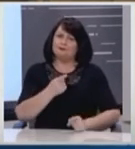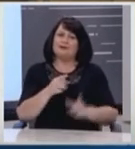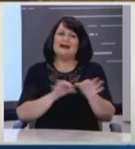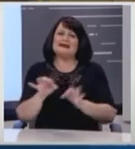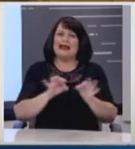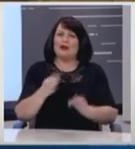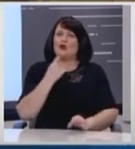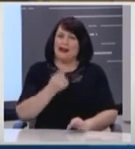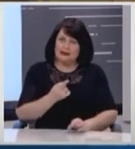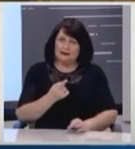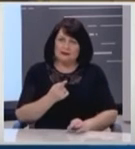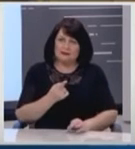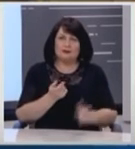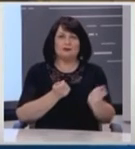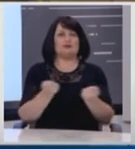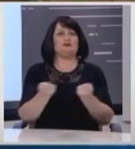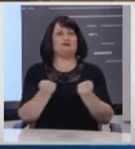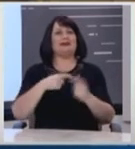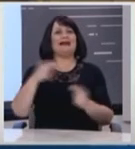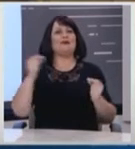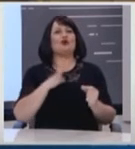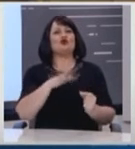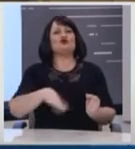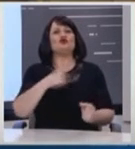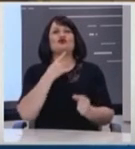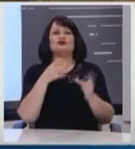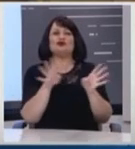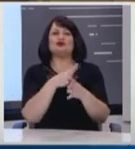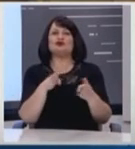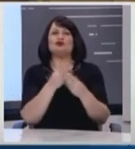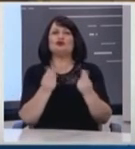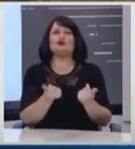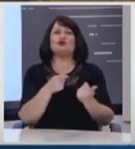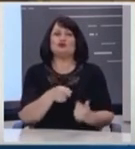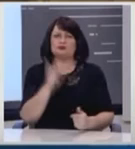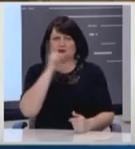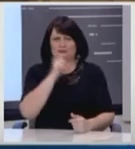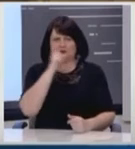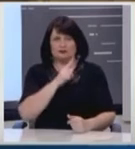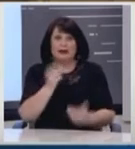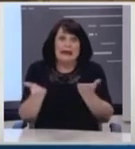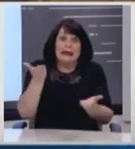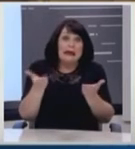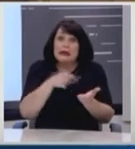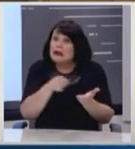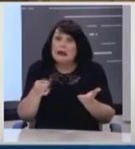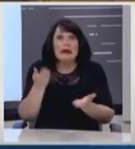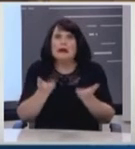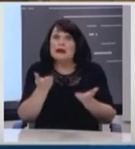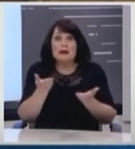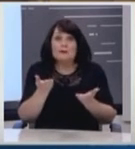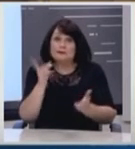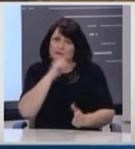σχεδίου, προκειμένου να χειραγωγήσουν τον κυπριακό λαό, χρησιμοποιούν διάφορα ψεύτικα διλήμματα και μεταξύ